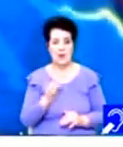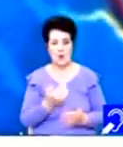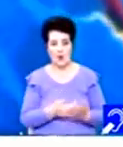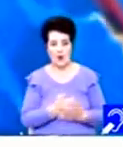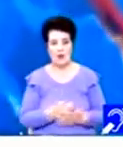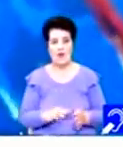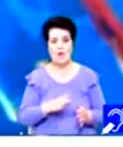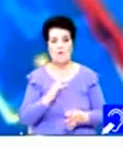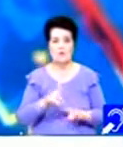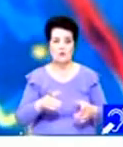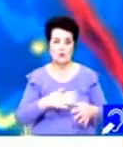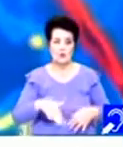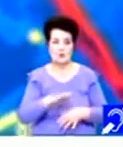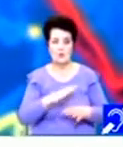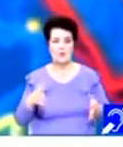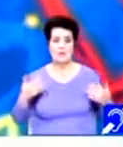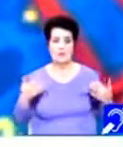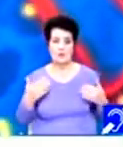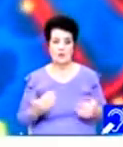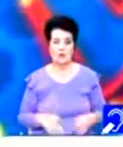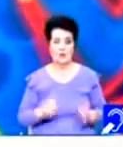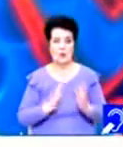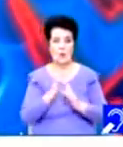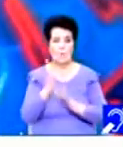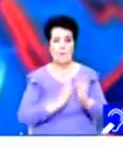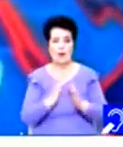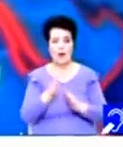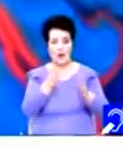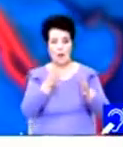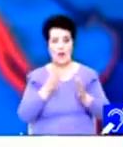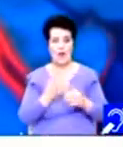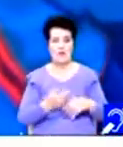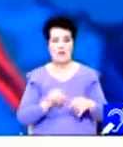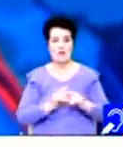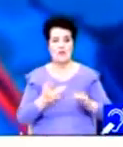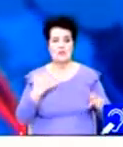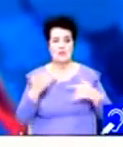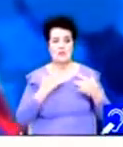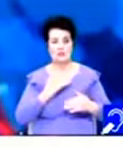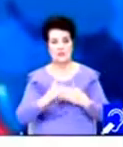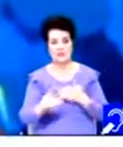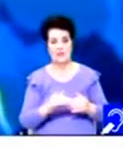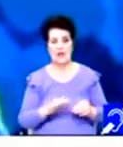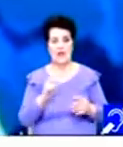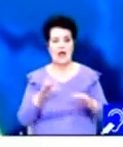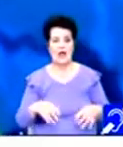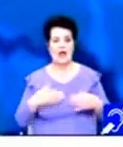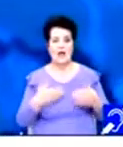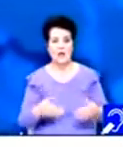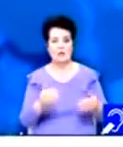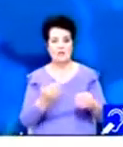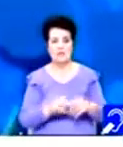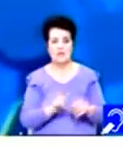a fost inaugurată o zonă de odihnă care cuprinde un parc, o alee, o scenă de vară și carusele. Totul a costat peste